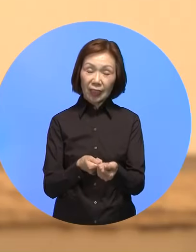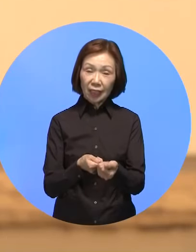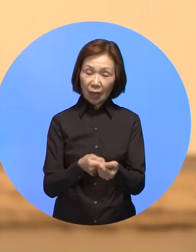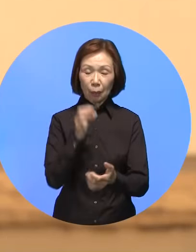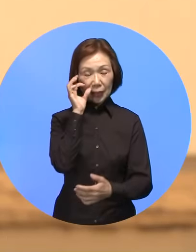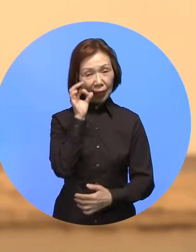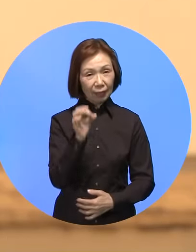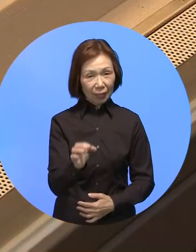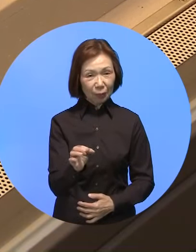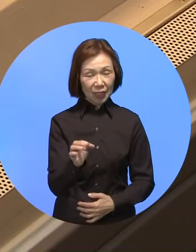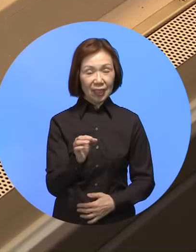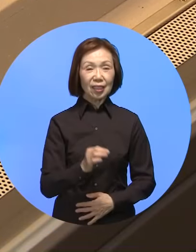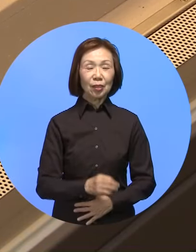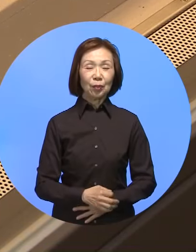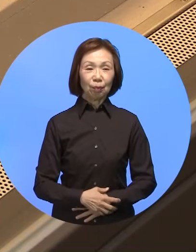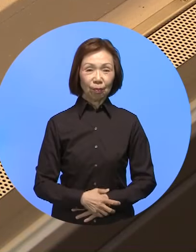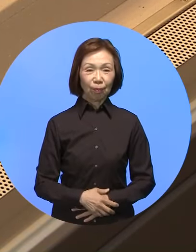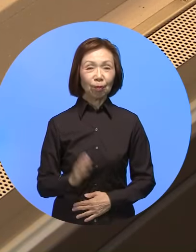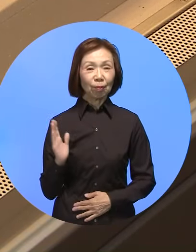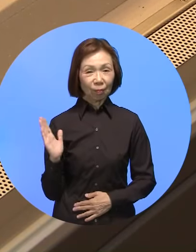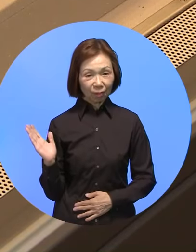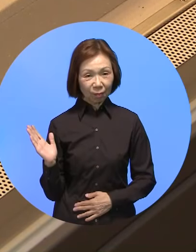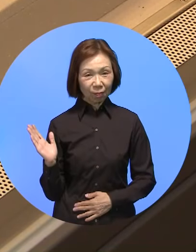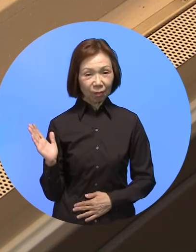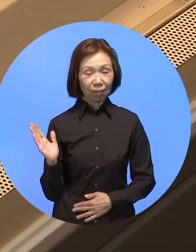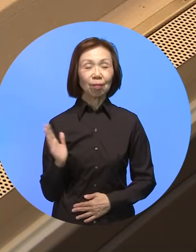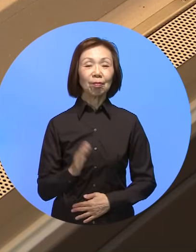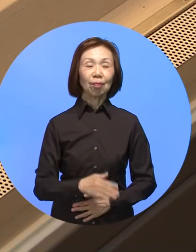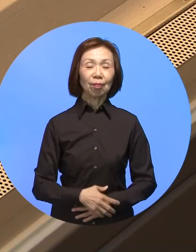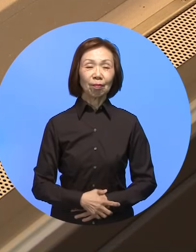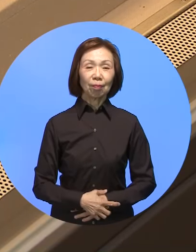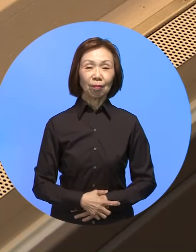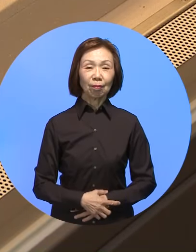おりますん